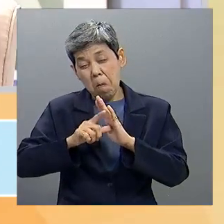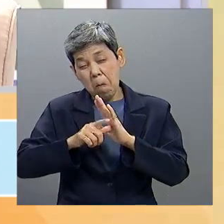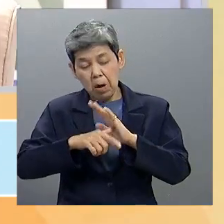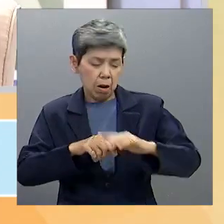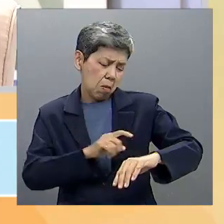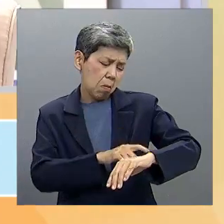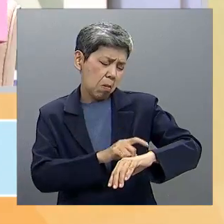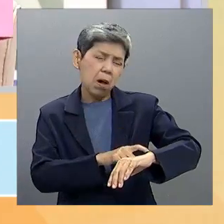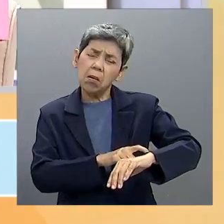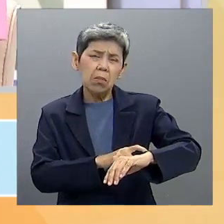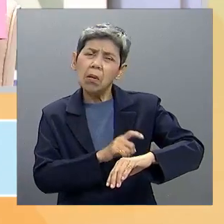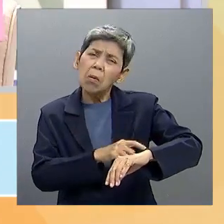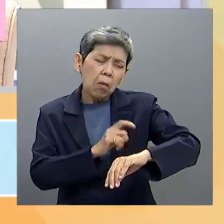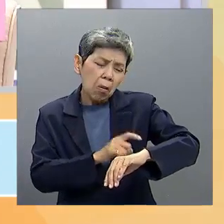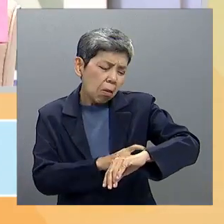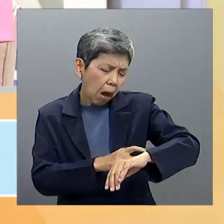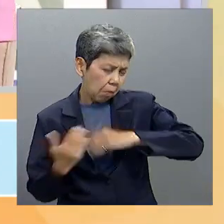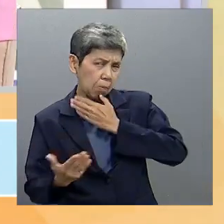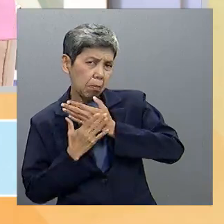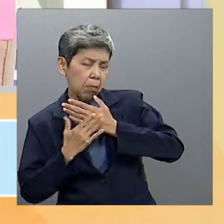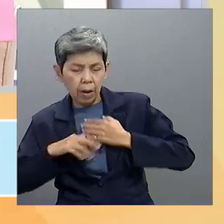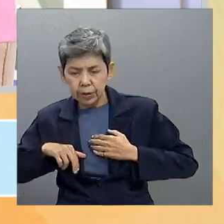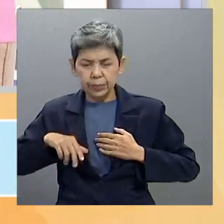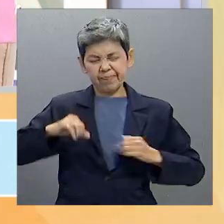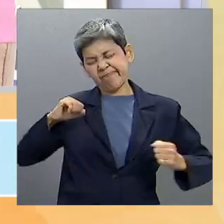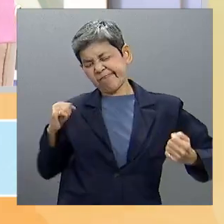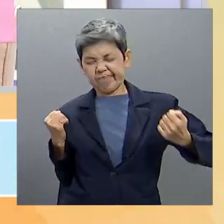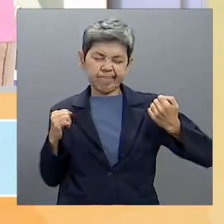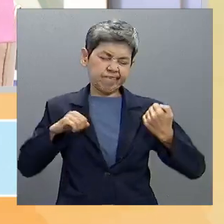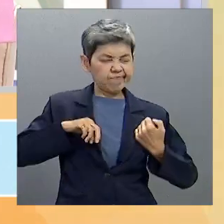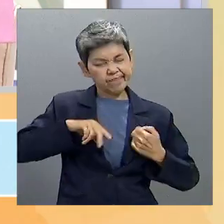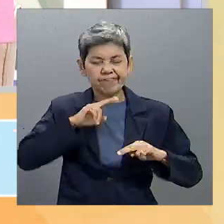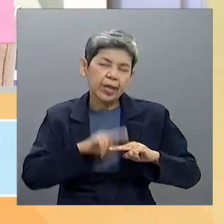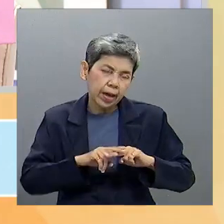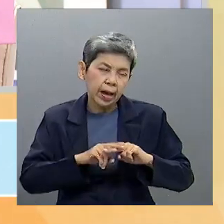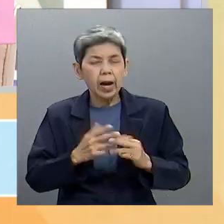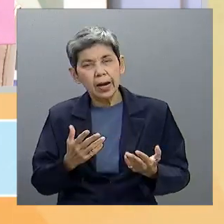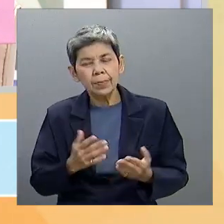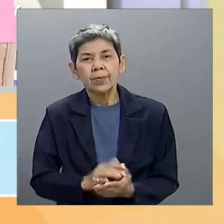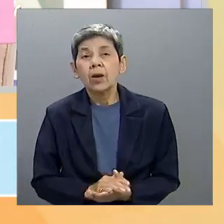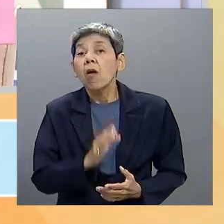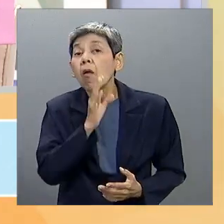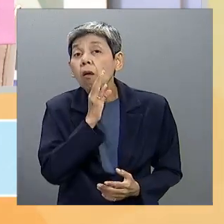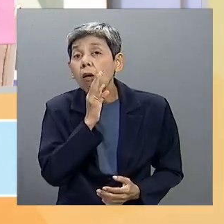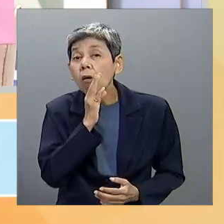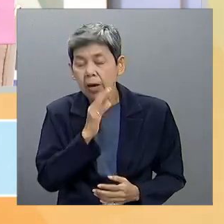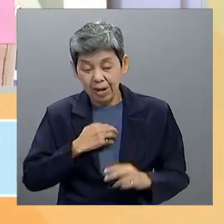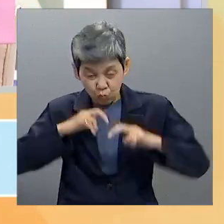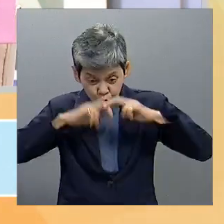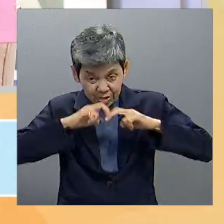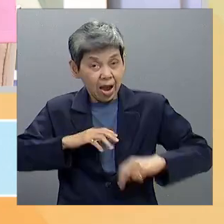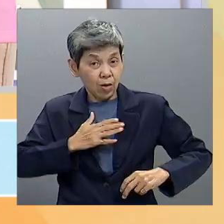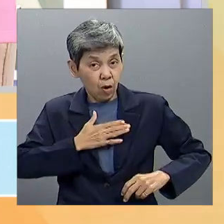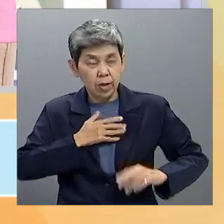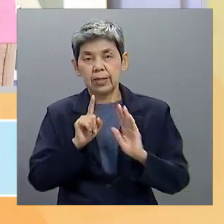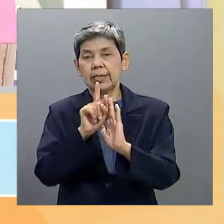าณไหนดีคะอาจารย์ที่แบบนั้นลุกขึ้นมายืดเส้นยืดสายซะหน่อยอะค่ะ ถ้าตามงานวิจัยของผมจริงๆนะครับก็ประมาณ30 นาทีครับ